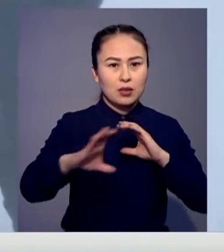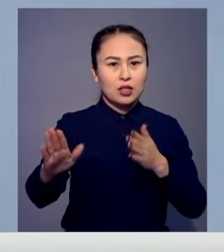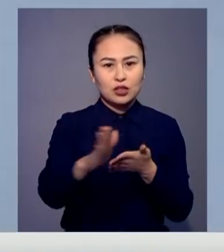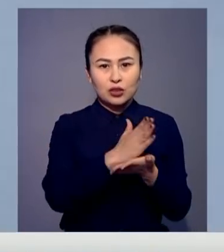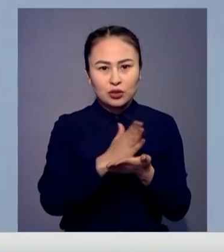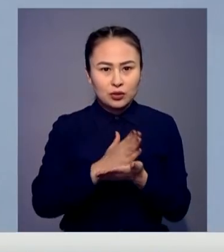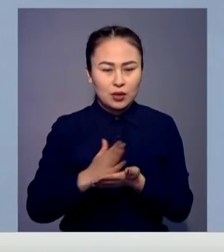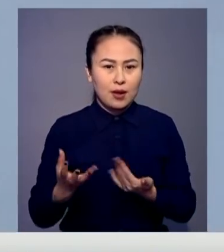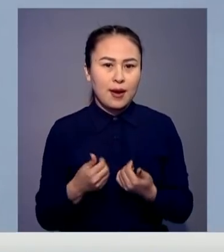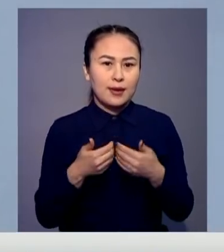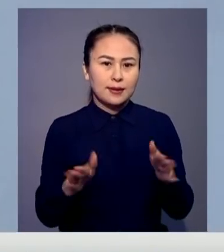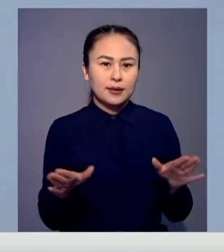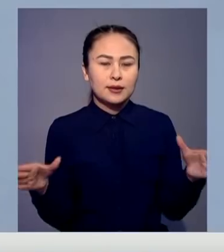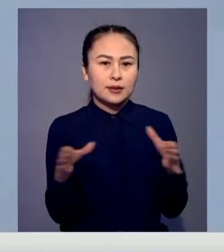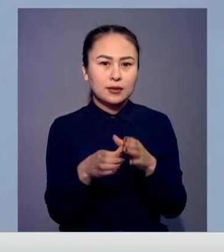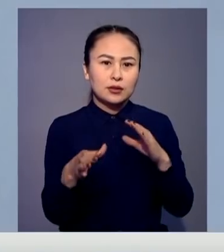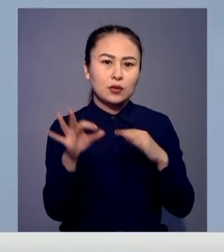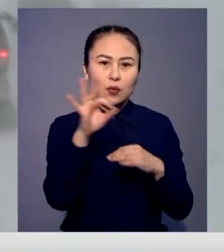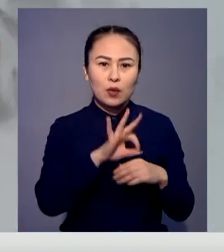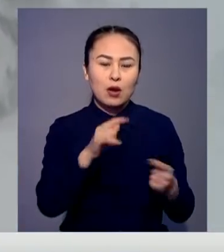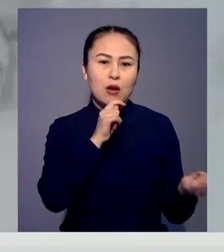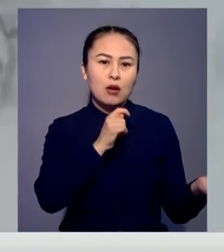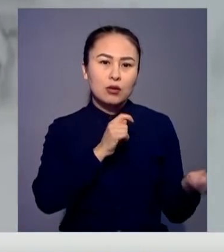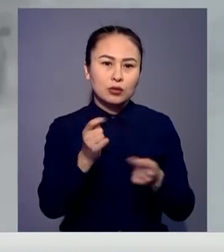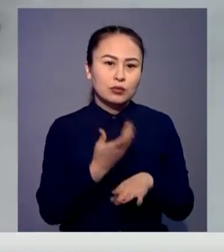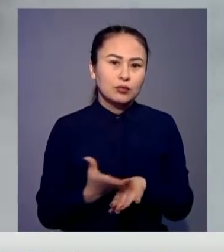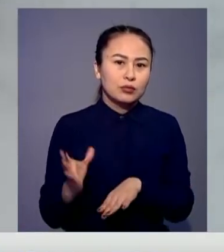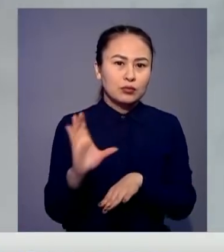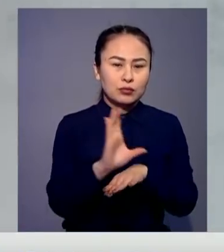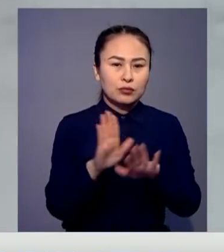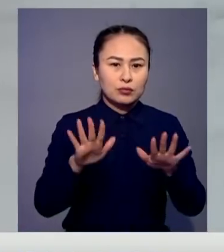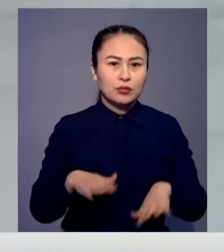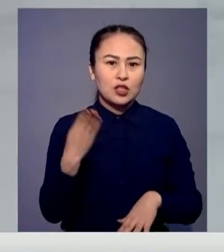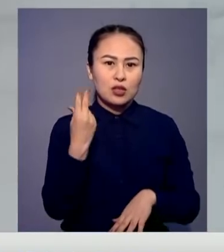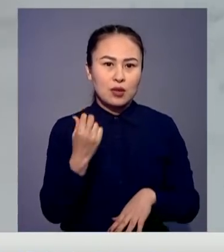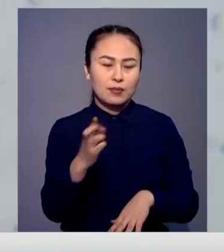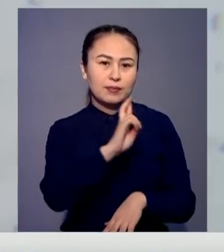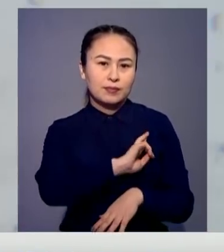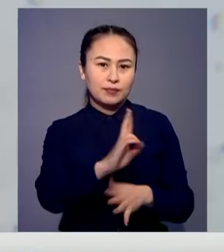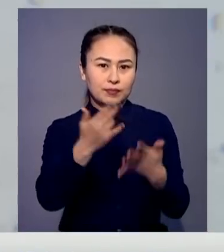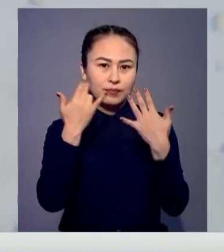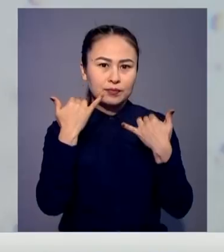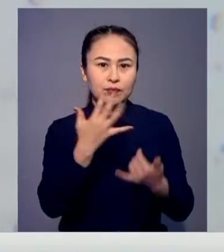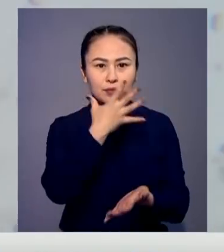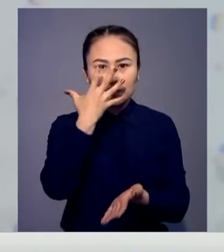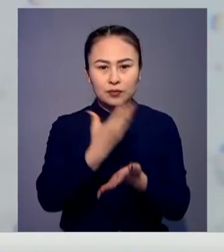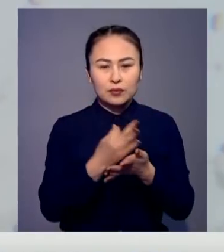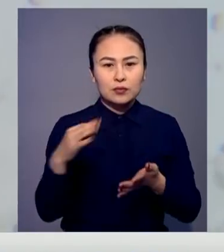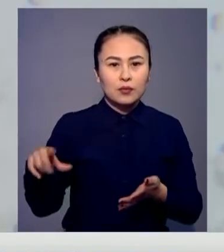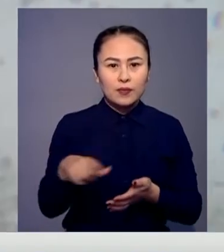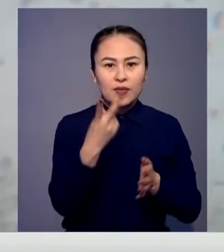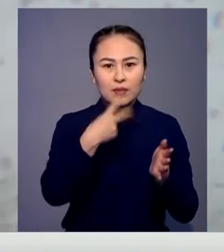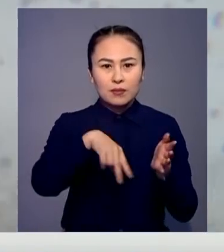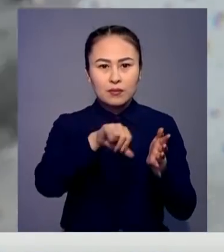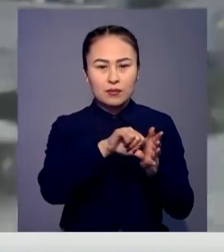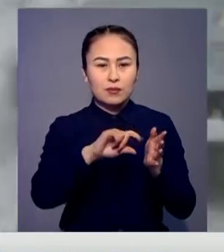тазартылып, ашылып жатыр. Төтенше жағдайлар департаменті жергілікті жерлерде қауіпсіздікті күшейтіп арнайы штаб жұмысын бастады. Қазірдің өзінде жолдар